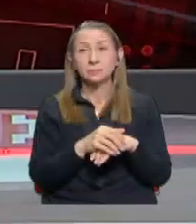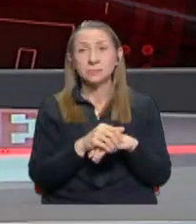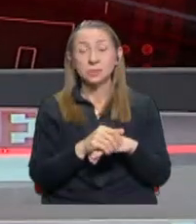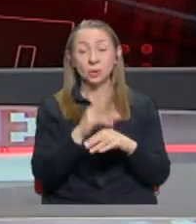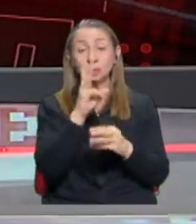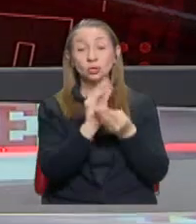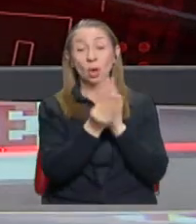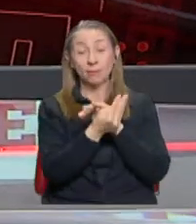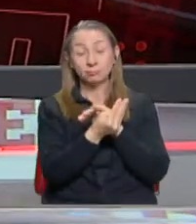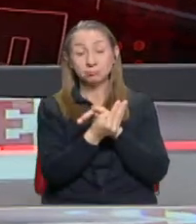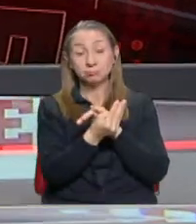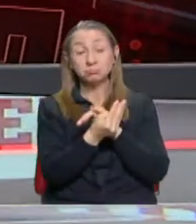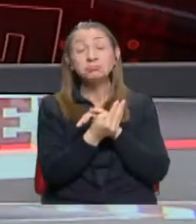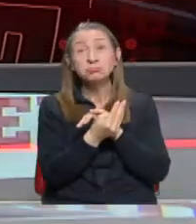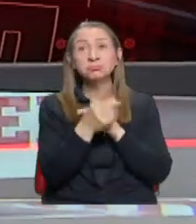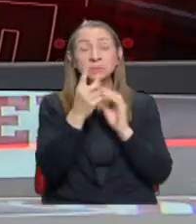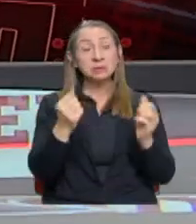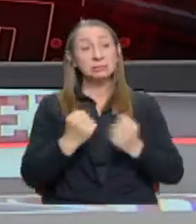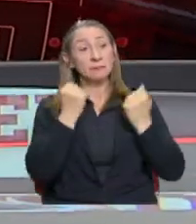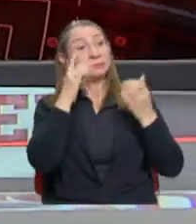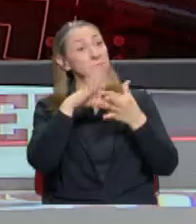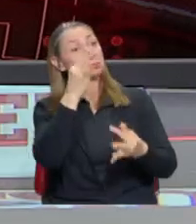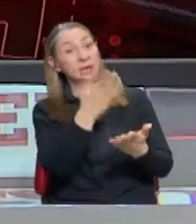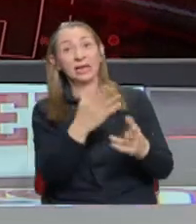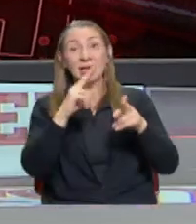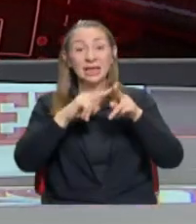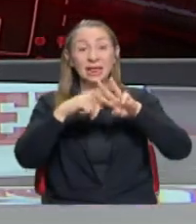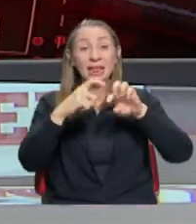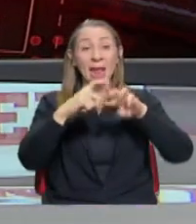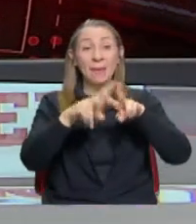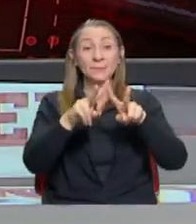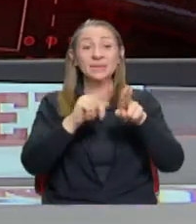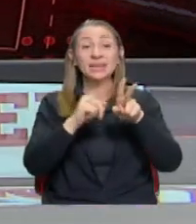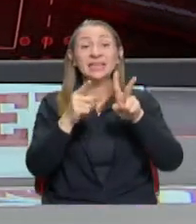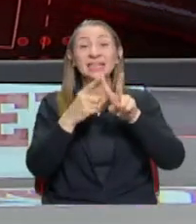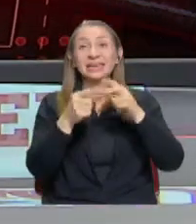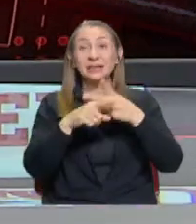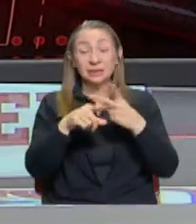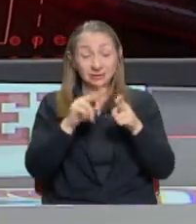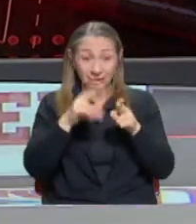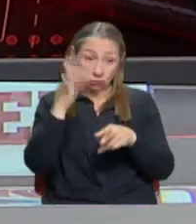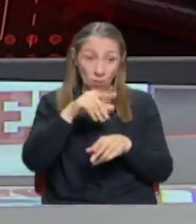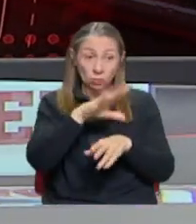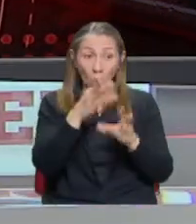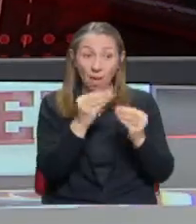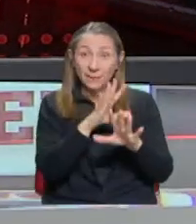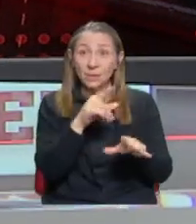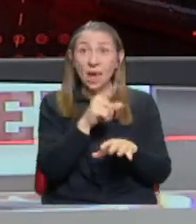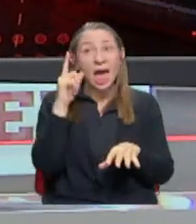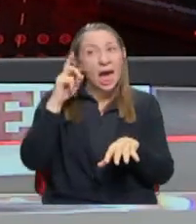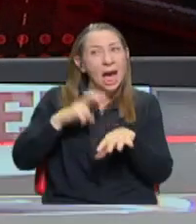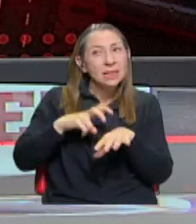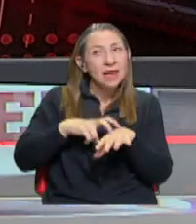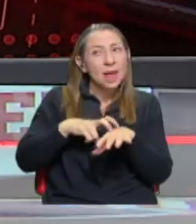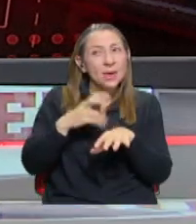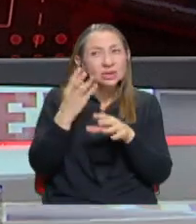3 dönem. Bir abi devi kişilik daha. Kerem Kınık'tan sonra. Bütün bu olan bitenlere böyle hatırlamak